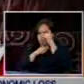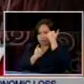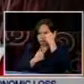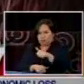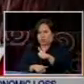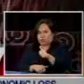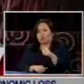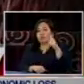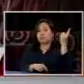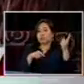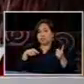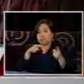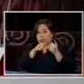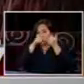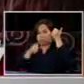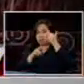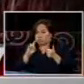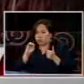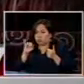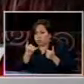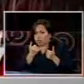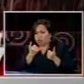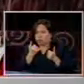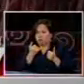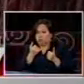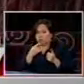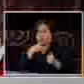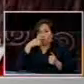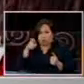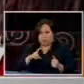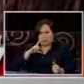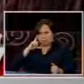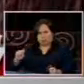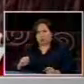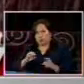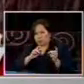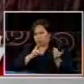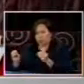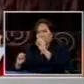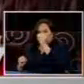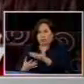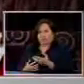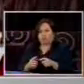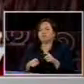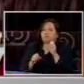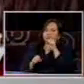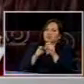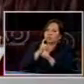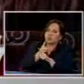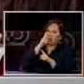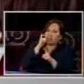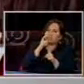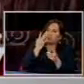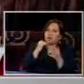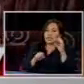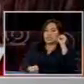kautusan ng Department ang Secretary of Justice katulad nga po ng HDO or WLO ay yan ay pinapaalam kaagad sa